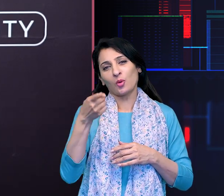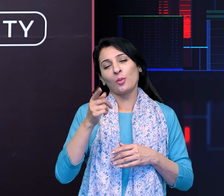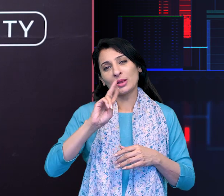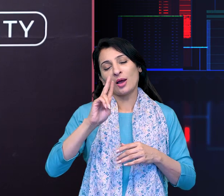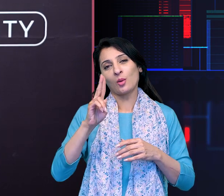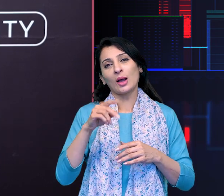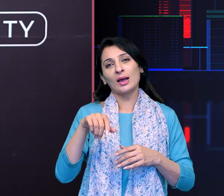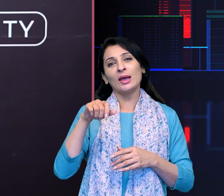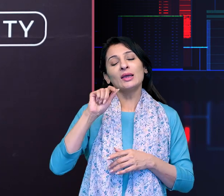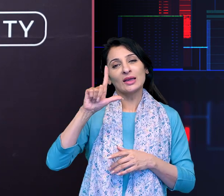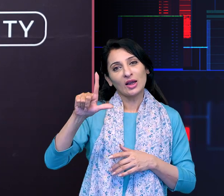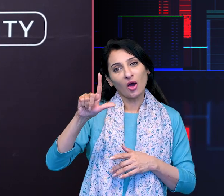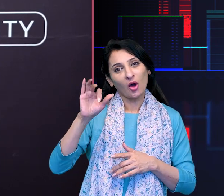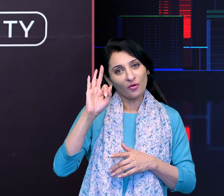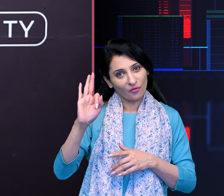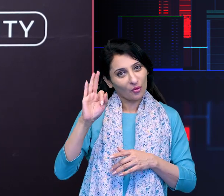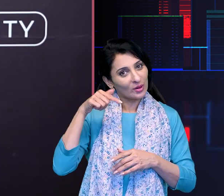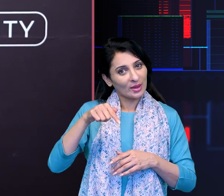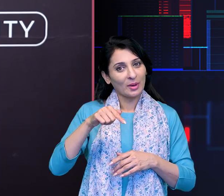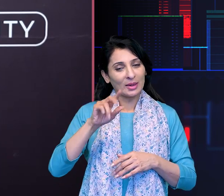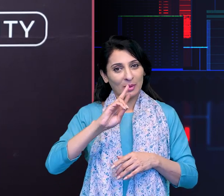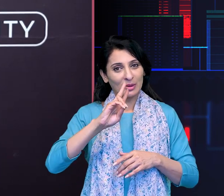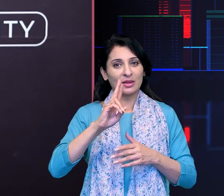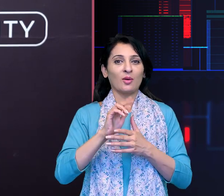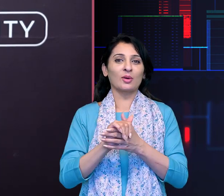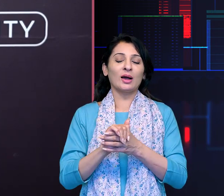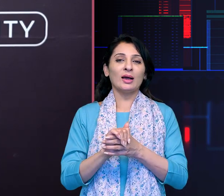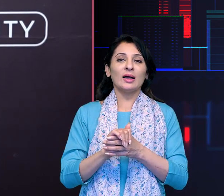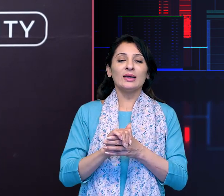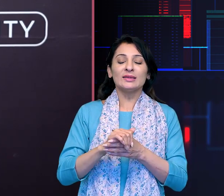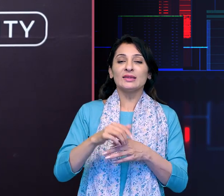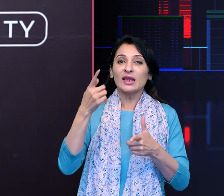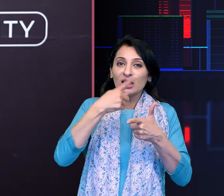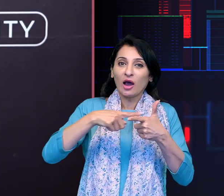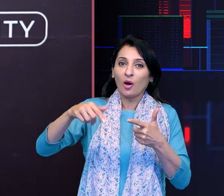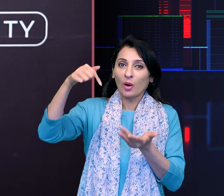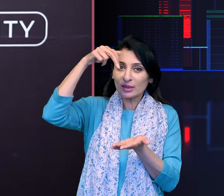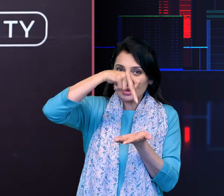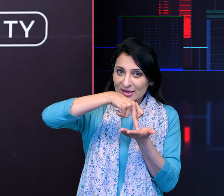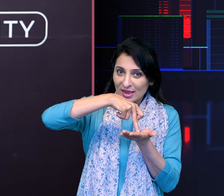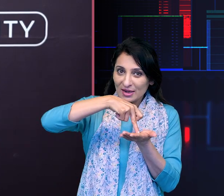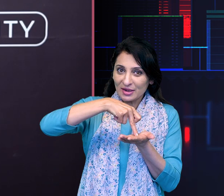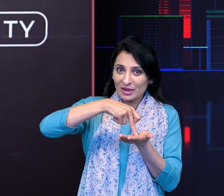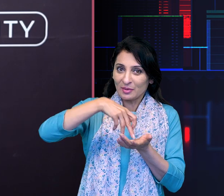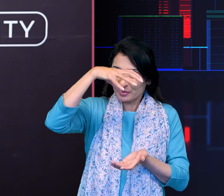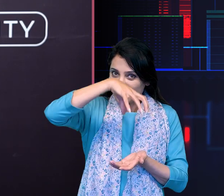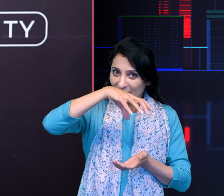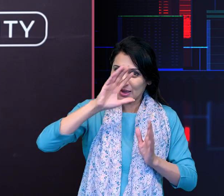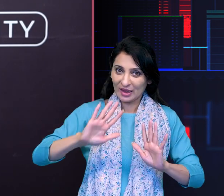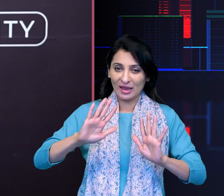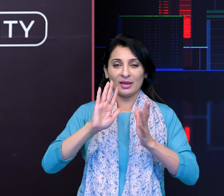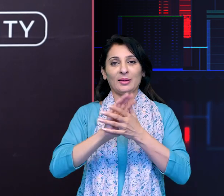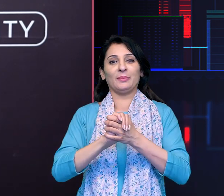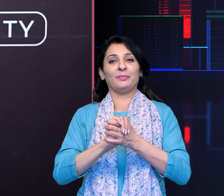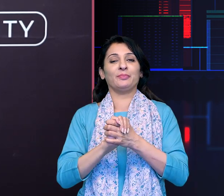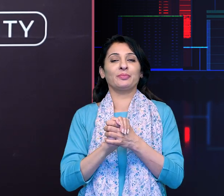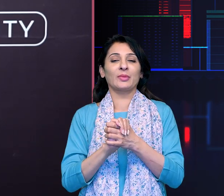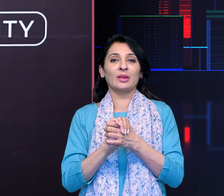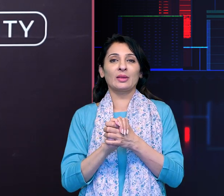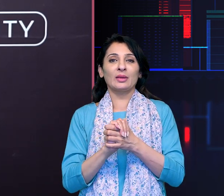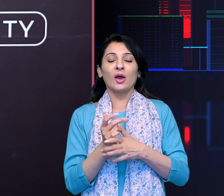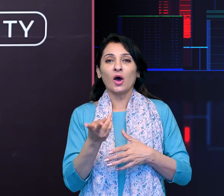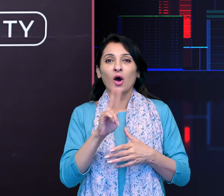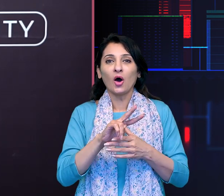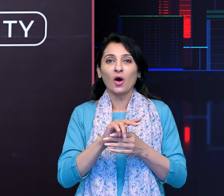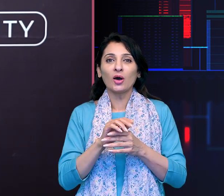जो बिल्कुल सेंटर में लाहौर के ओल्ड सिटी के अंदर वॉल सिटी के अंदर मौजूद है और अब वहां पर